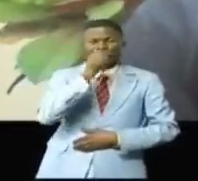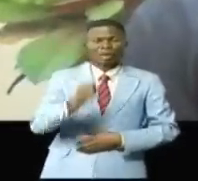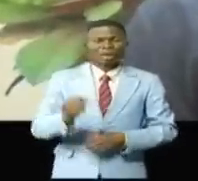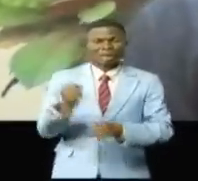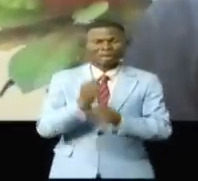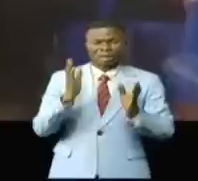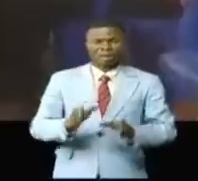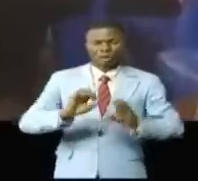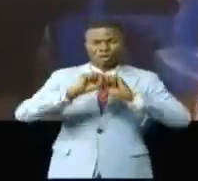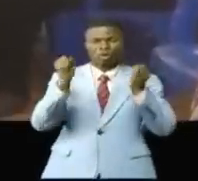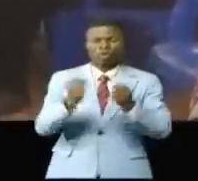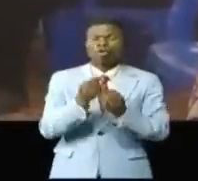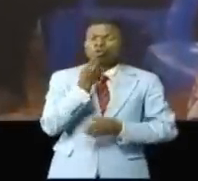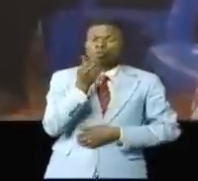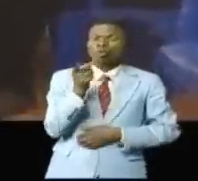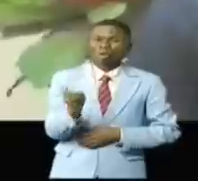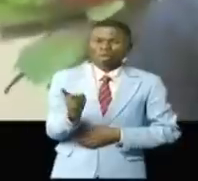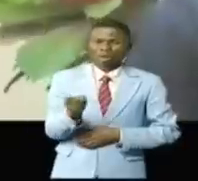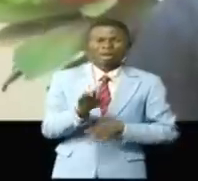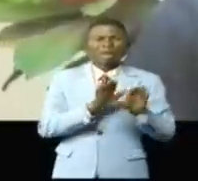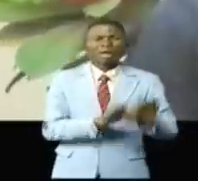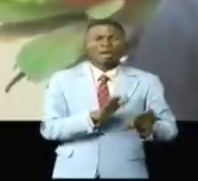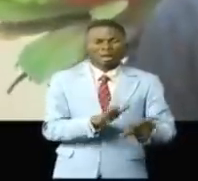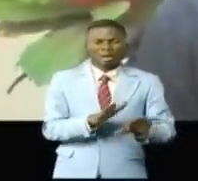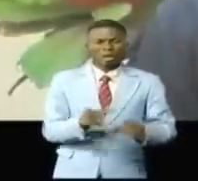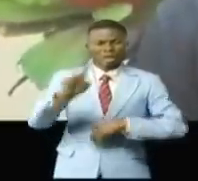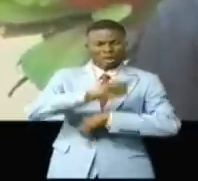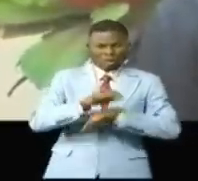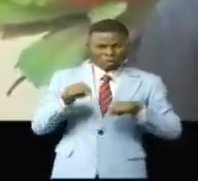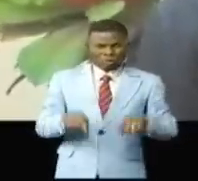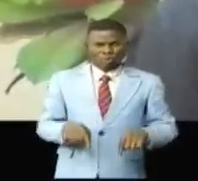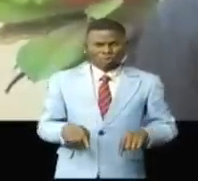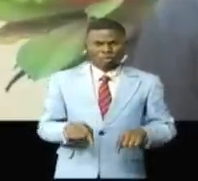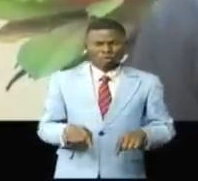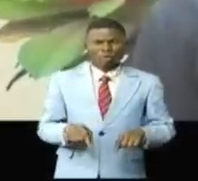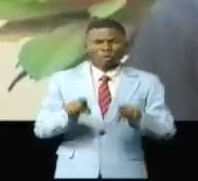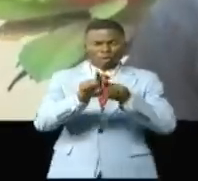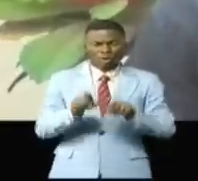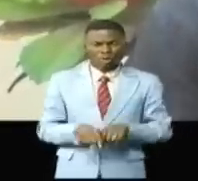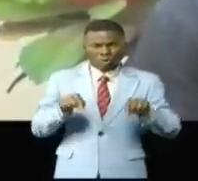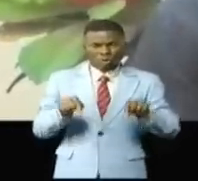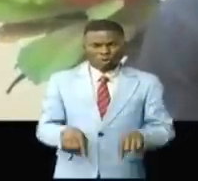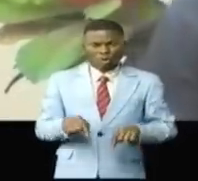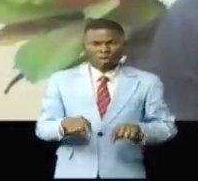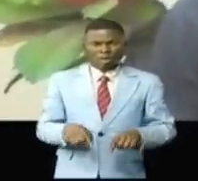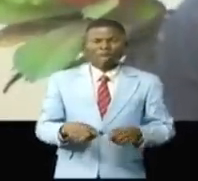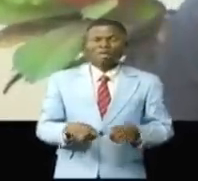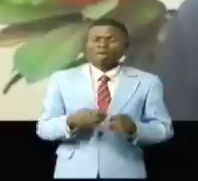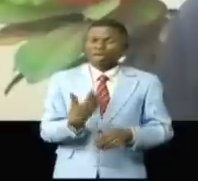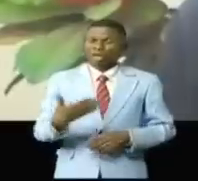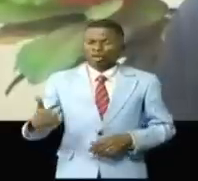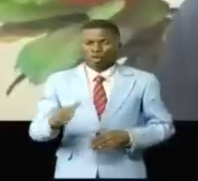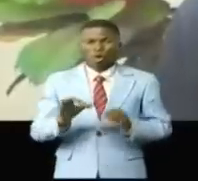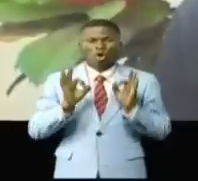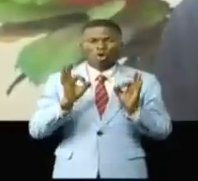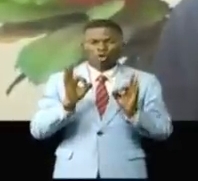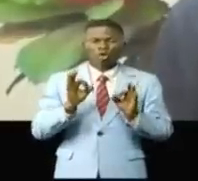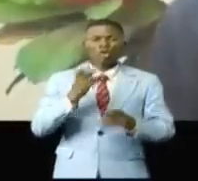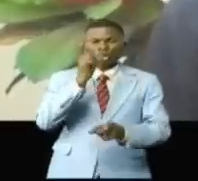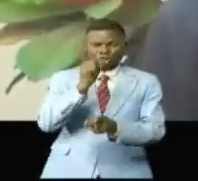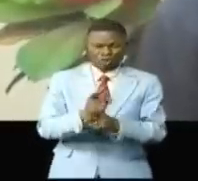travailleurs de la sécurité de Kiliba attendaient cette journée. Et aujourd'hui, c'est maintenant quelque chose de